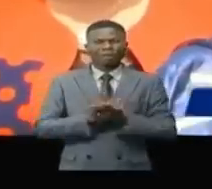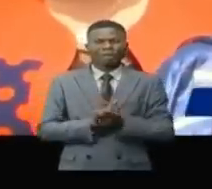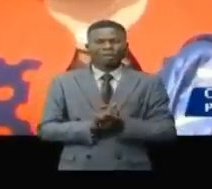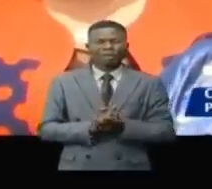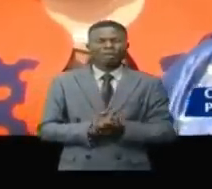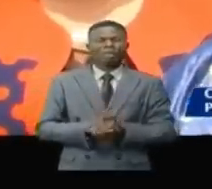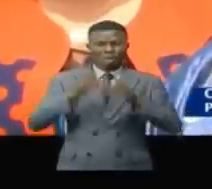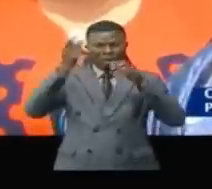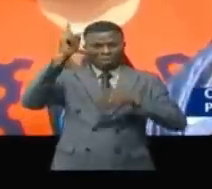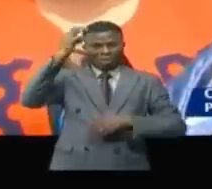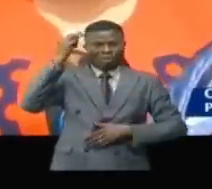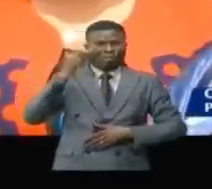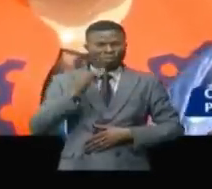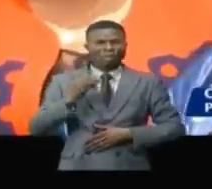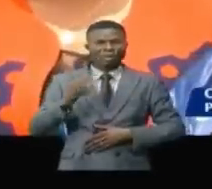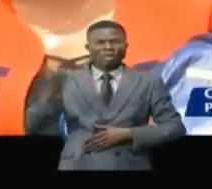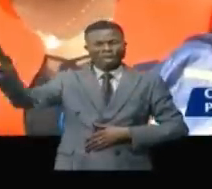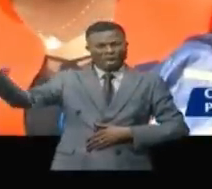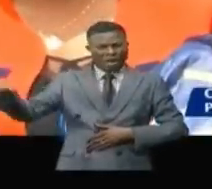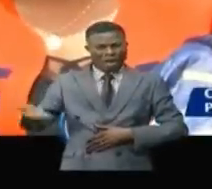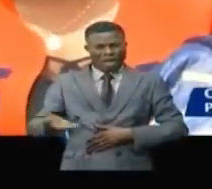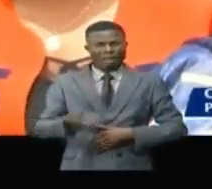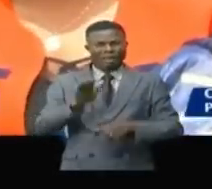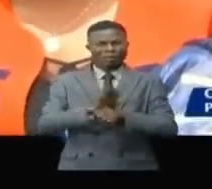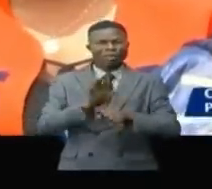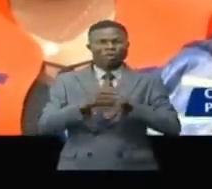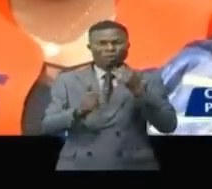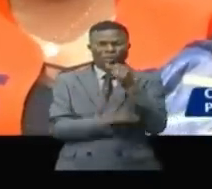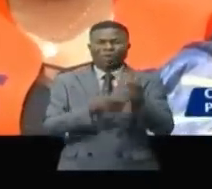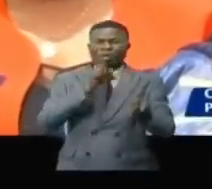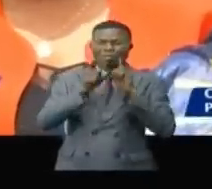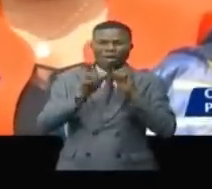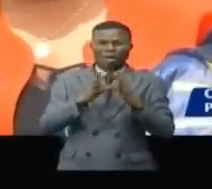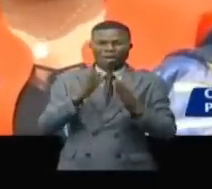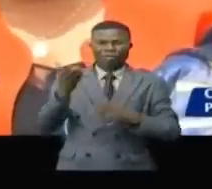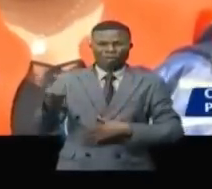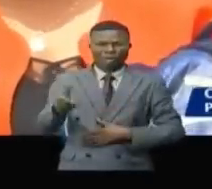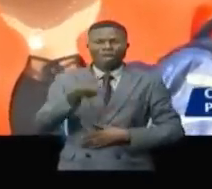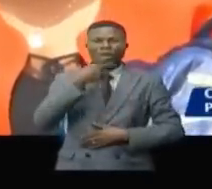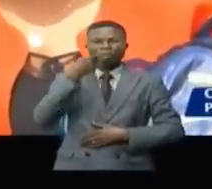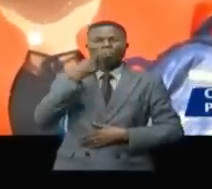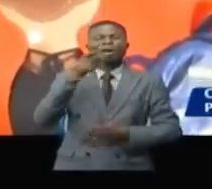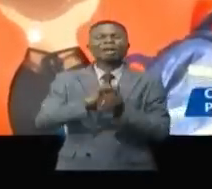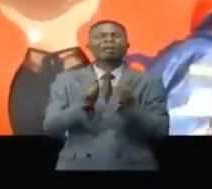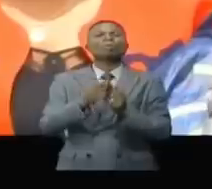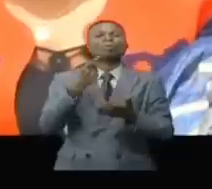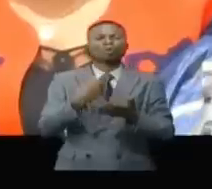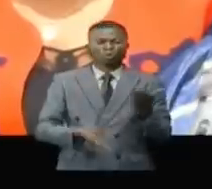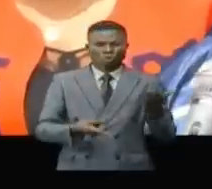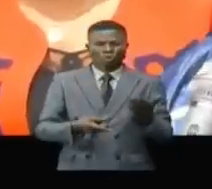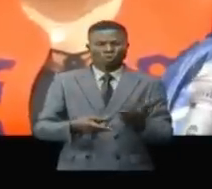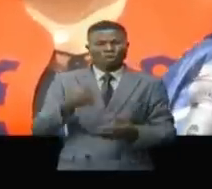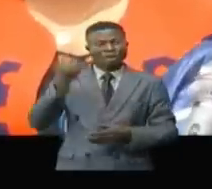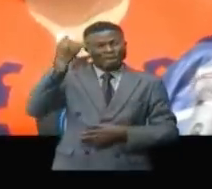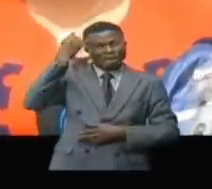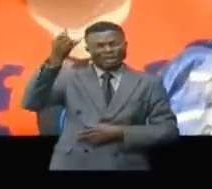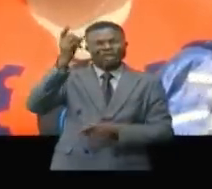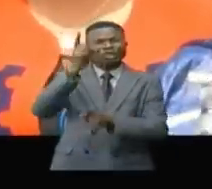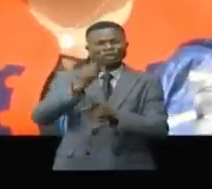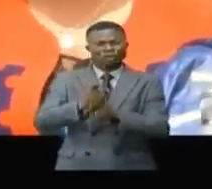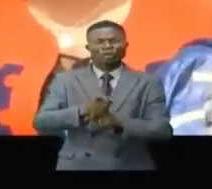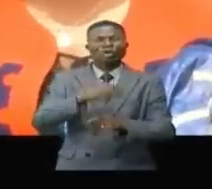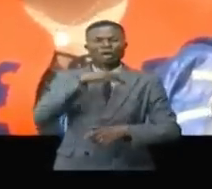reçu cette forte délégation pour échanger. Échanger sur les objectifs de la